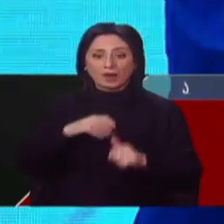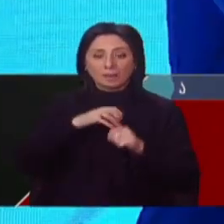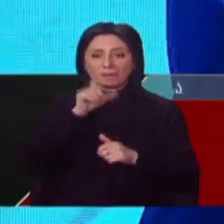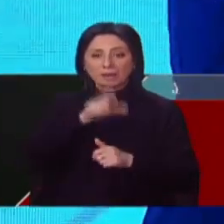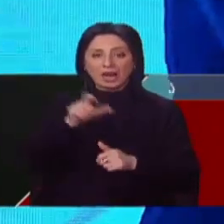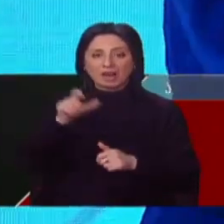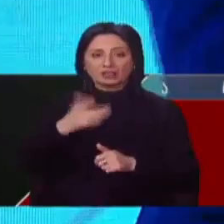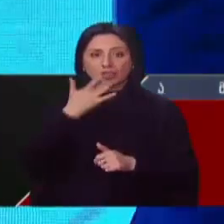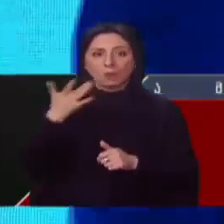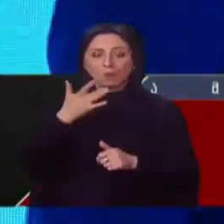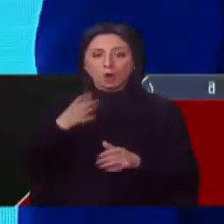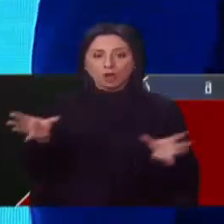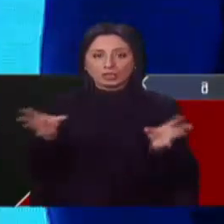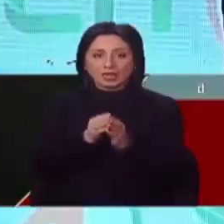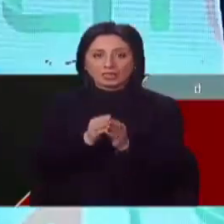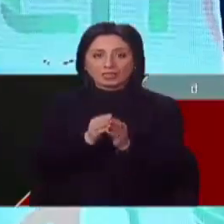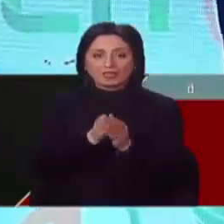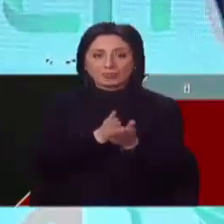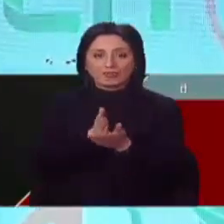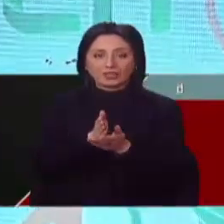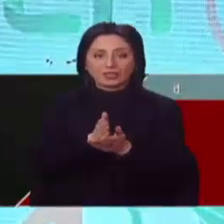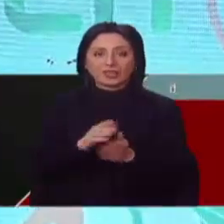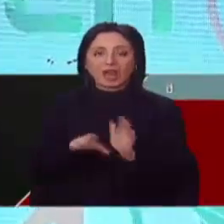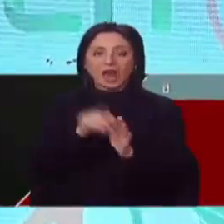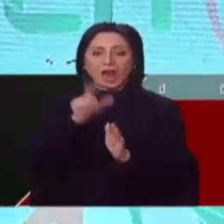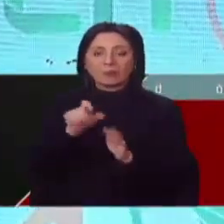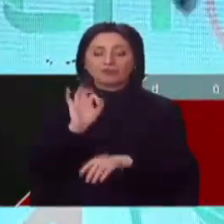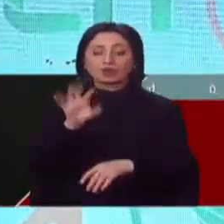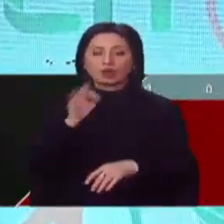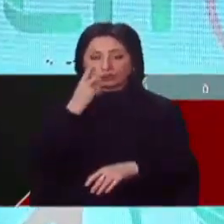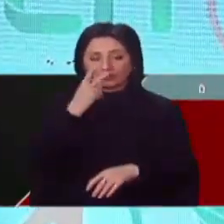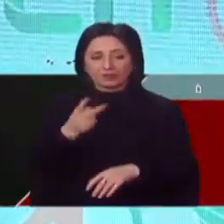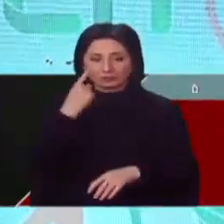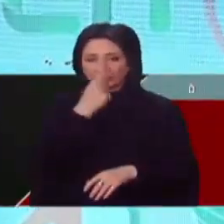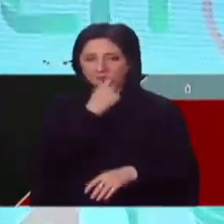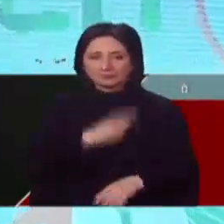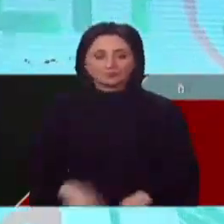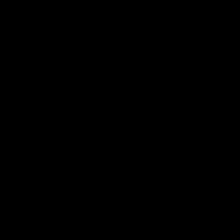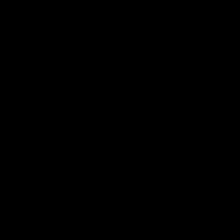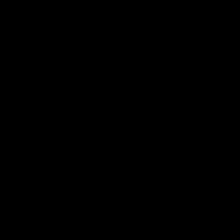მაღალჩინოსნების პოლიტიკური აქტივობების მიმართ, ამას ამომრჩეველი ოქტომბერში გადაწყვეტს.